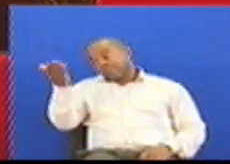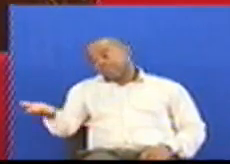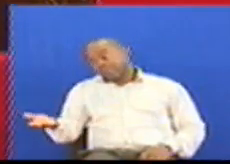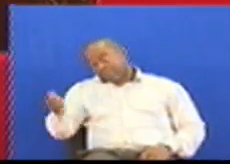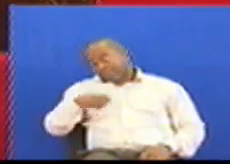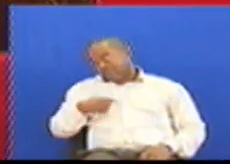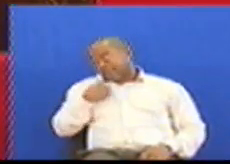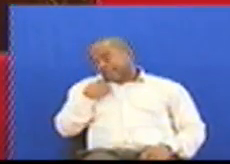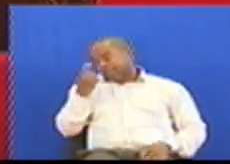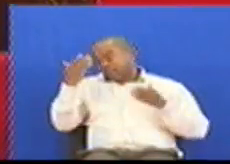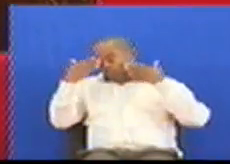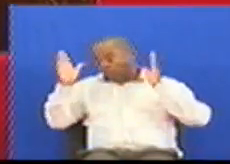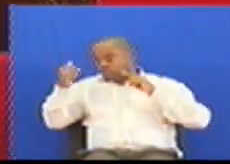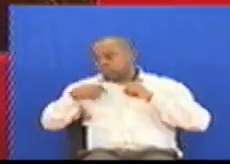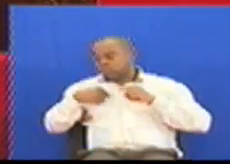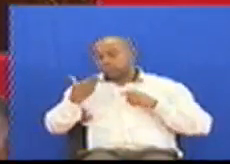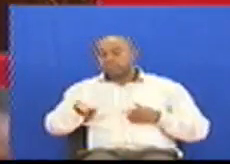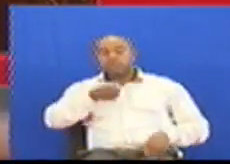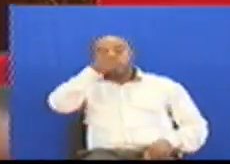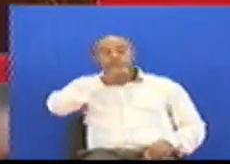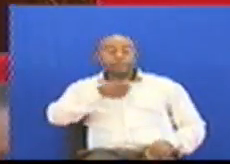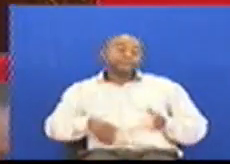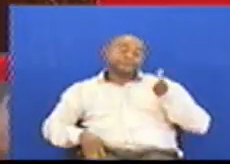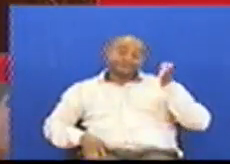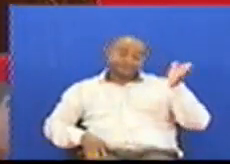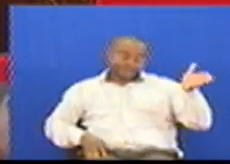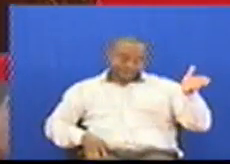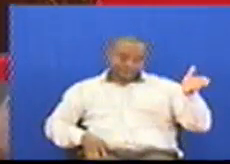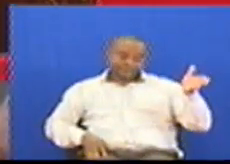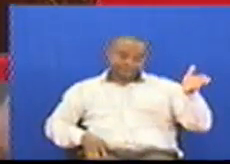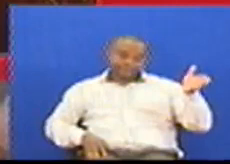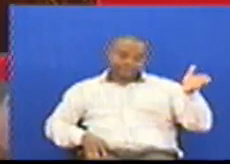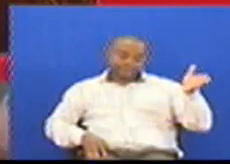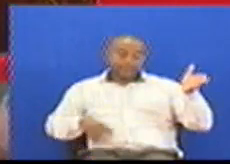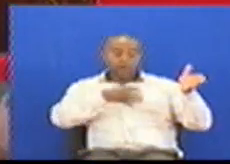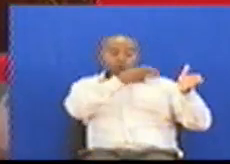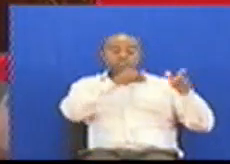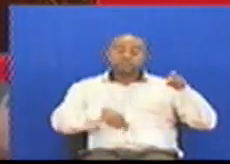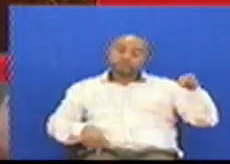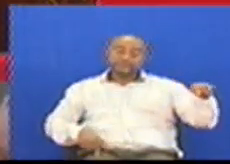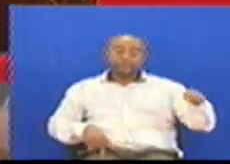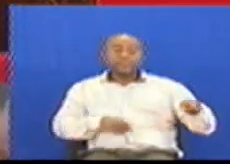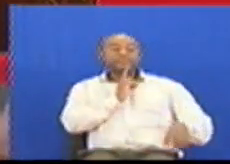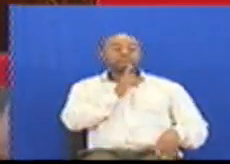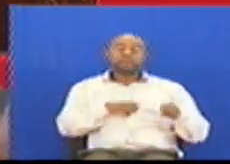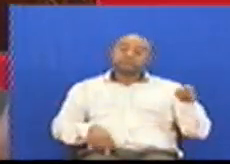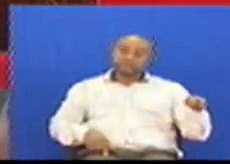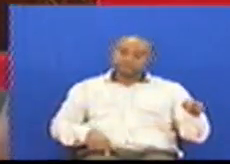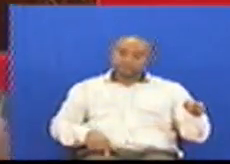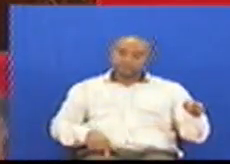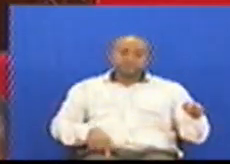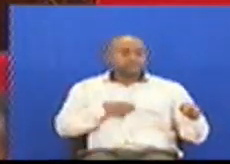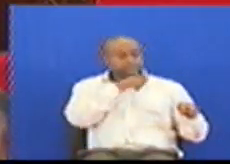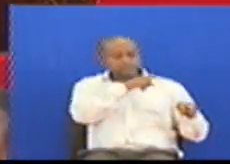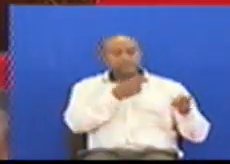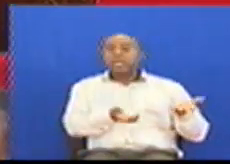kwamba nimpongeze Mheshimiwa Waziri Jafu kwa namna ambavyo ameweza kuitumikia